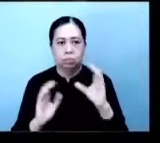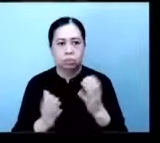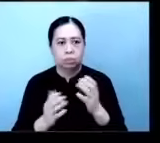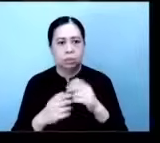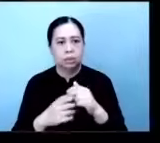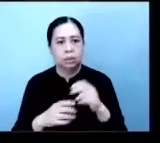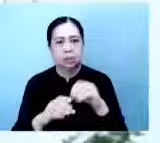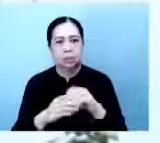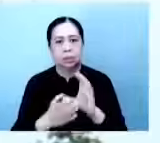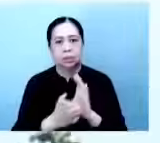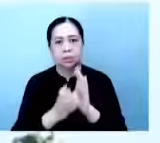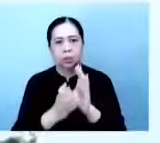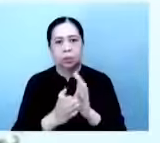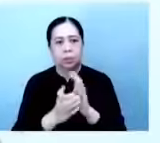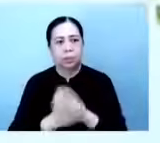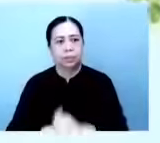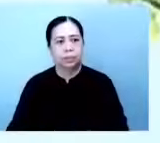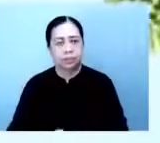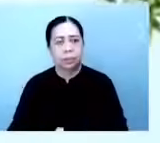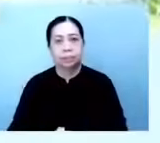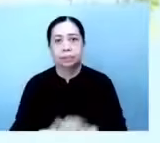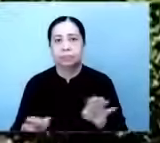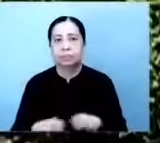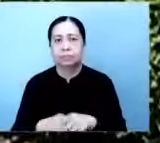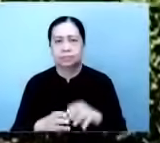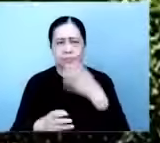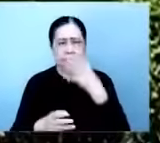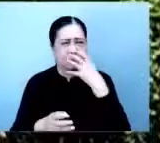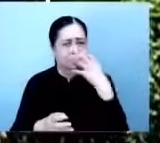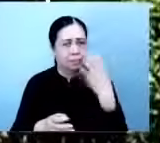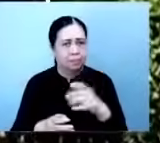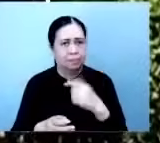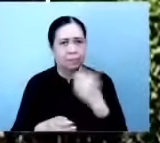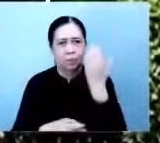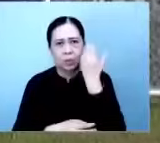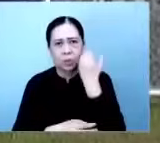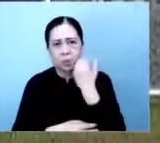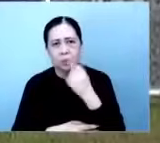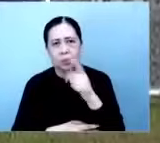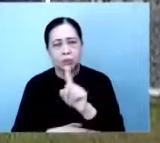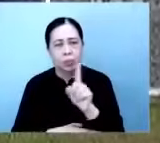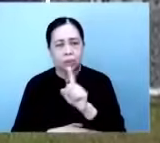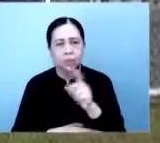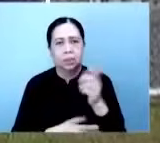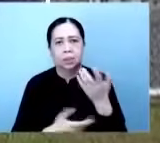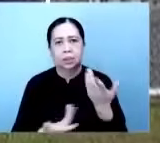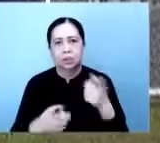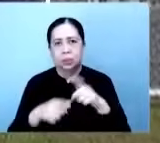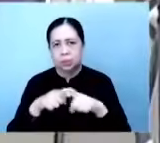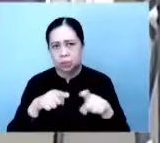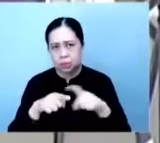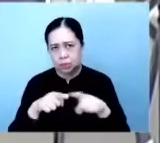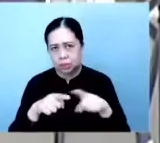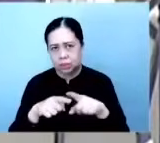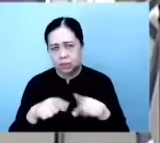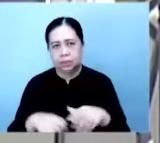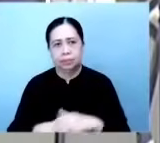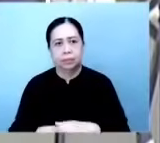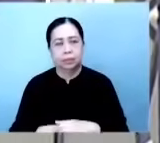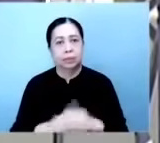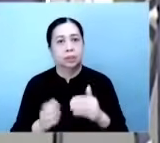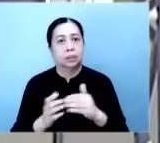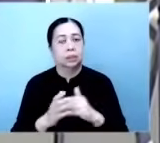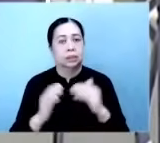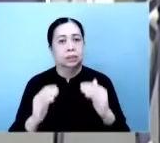Zamboanga, Sibugay. Kasabay na matinding init ang kakulangan ng sapat na supply ng kuryente sa bansa. Muling itinaas